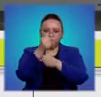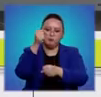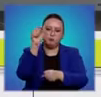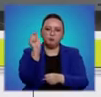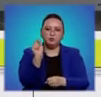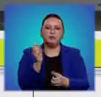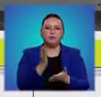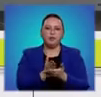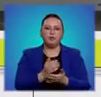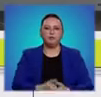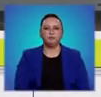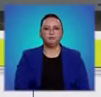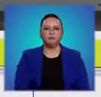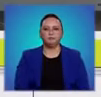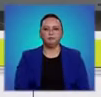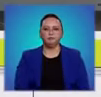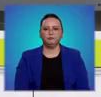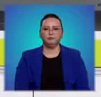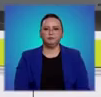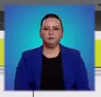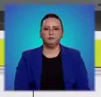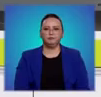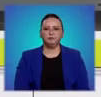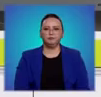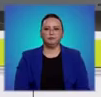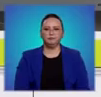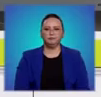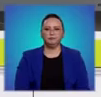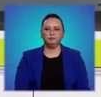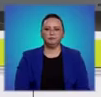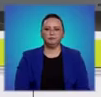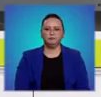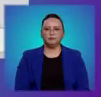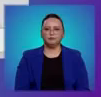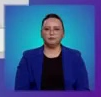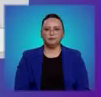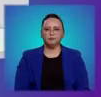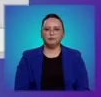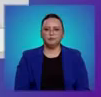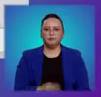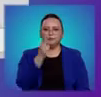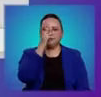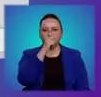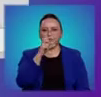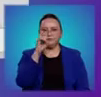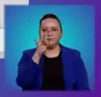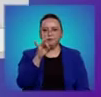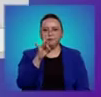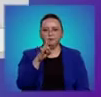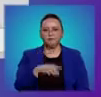хэлбэрээр урсган бичдэгэ. За, эдгээр тохиолдлыг анзаарч уншицгаая. Цэр.